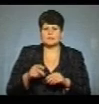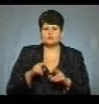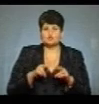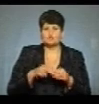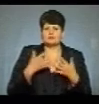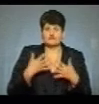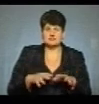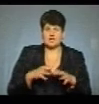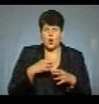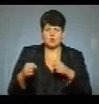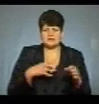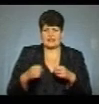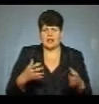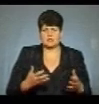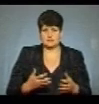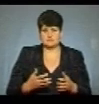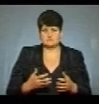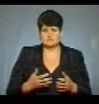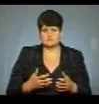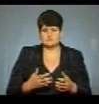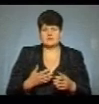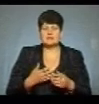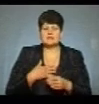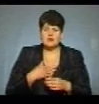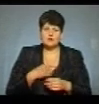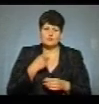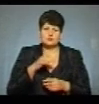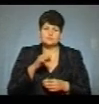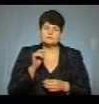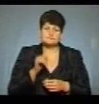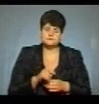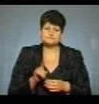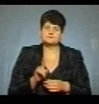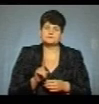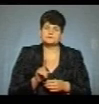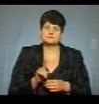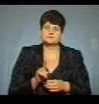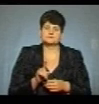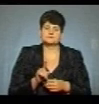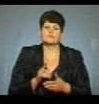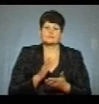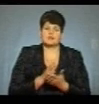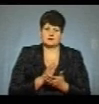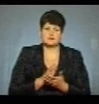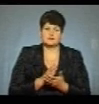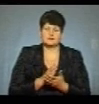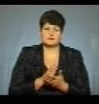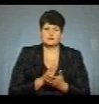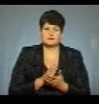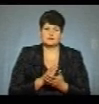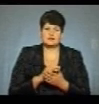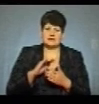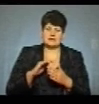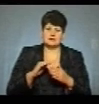його розікрали. Тобто я веду до того, що є відповідна